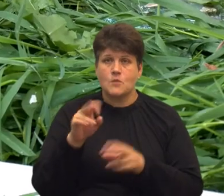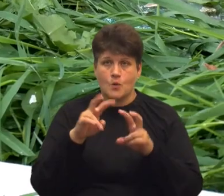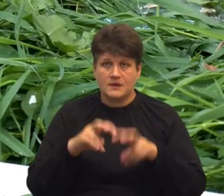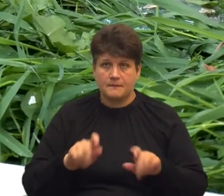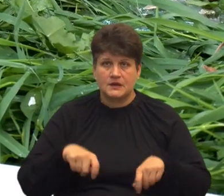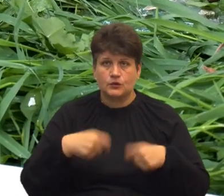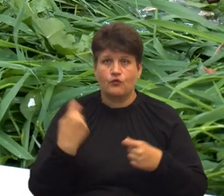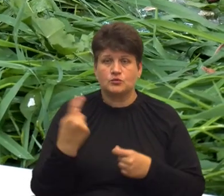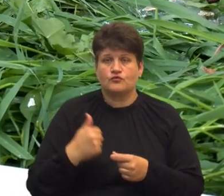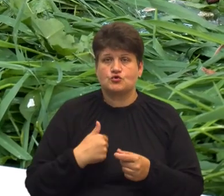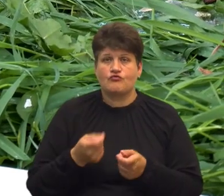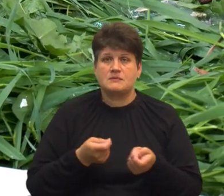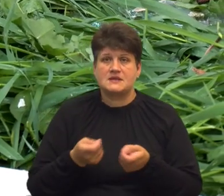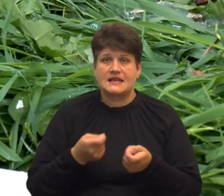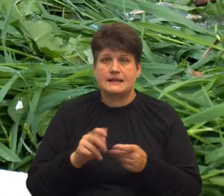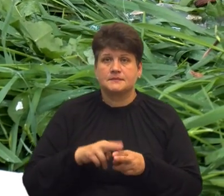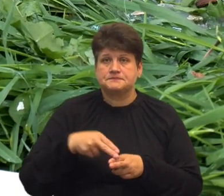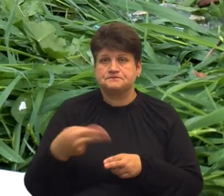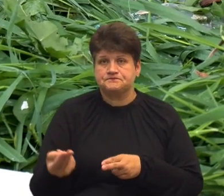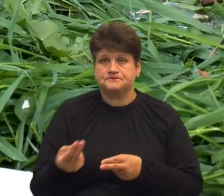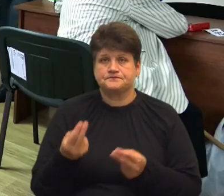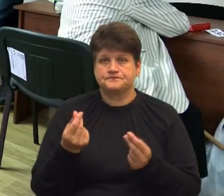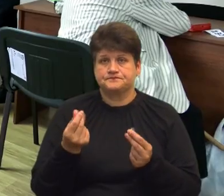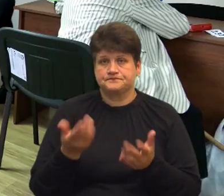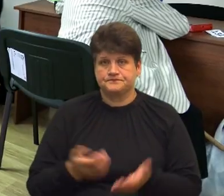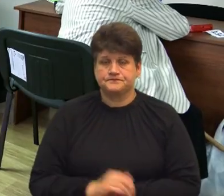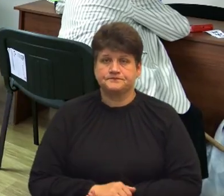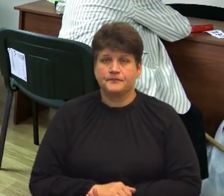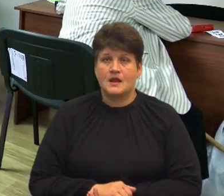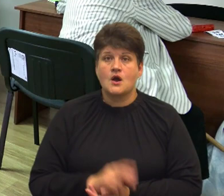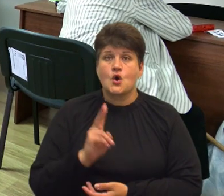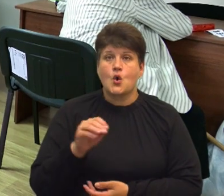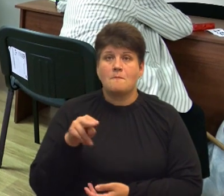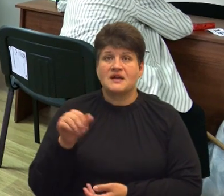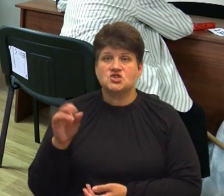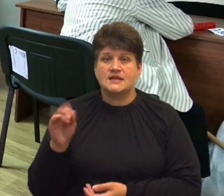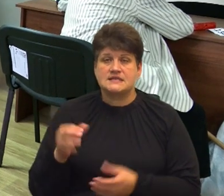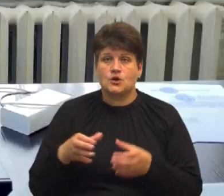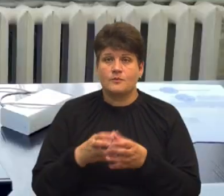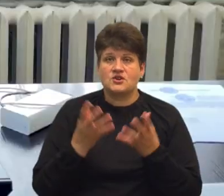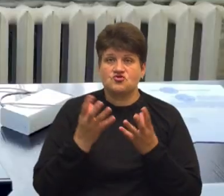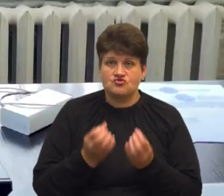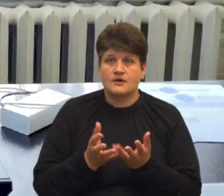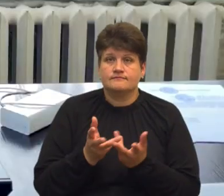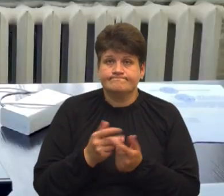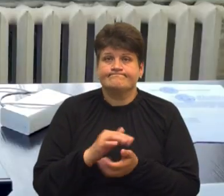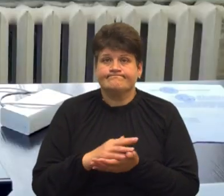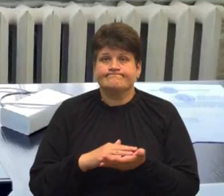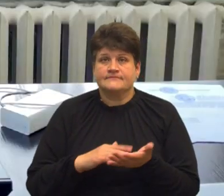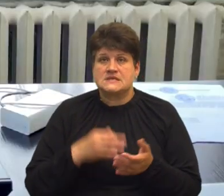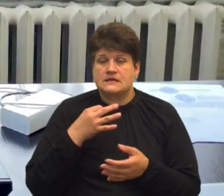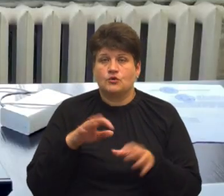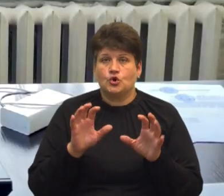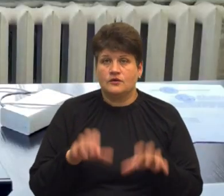обласну військову адміністрацію на відшкодування завданих негодою збитків у копичинецькій громаді збитки ще підраховують розповів голова громади